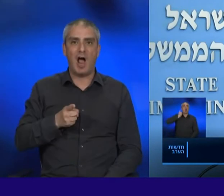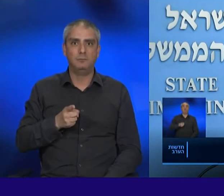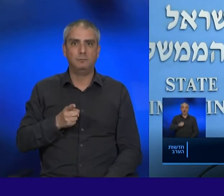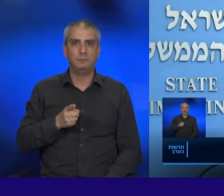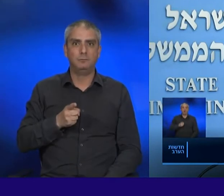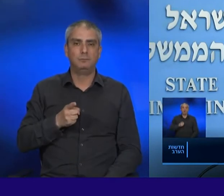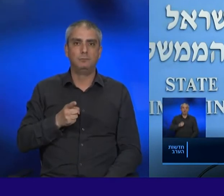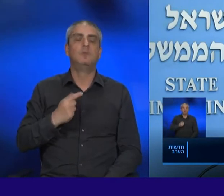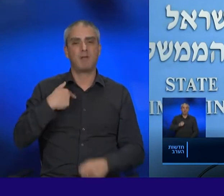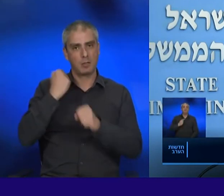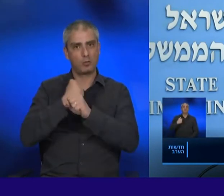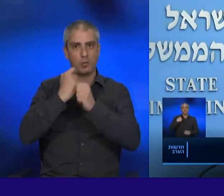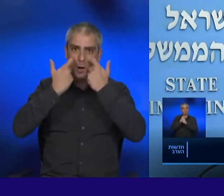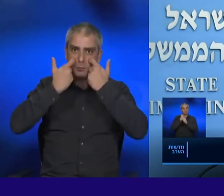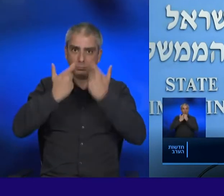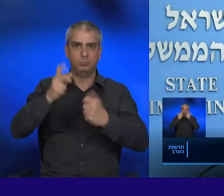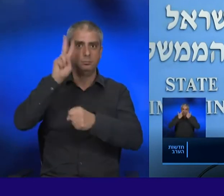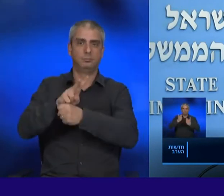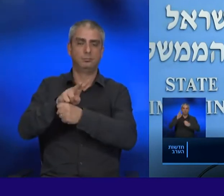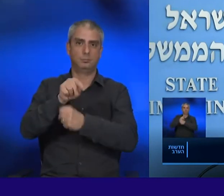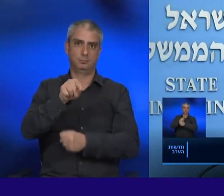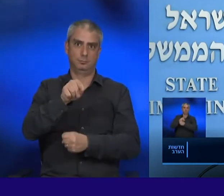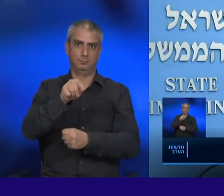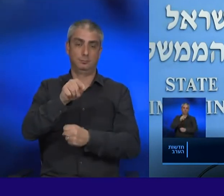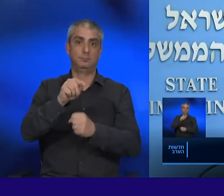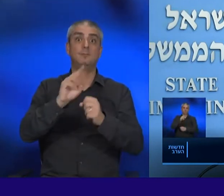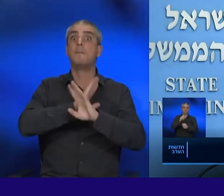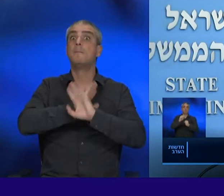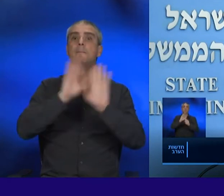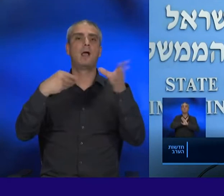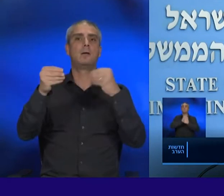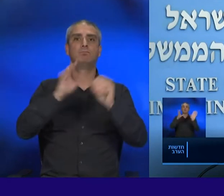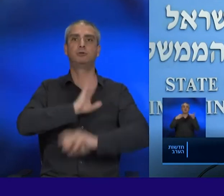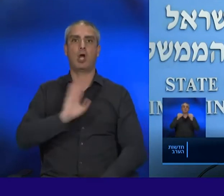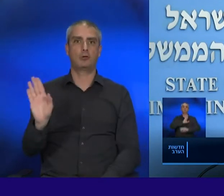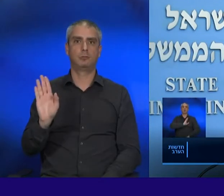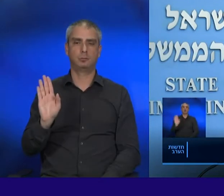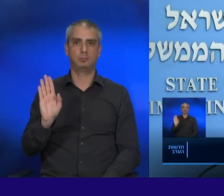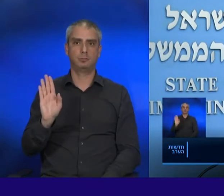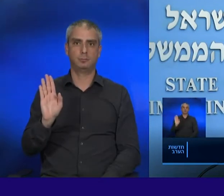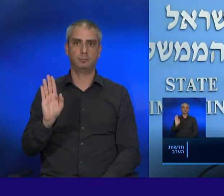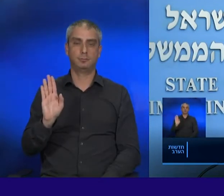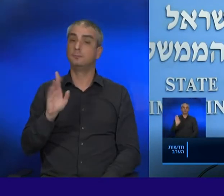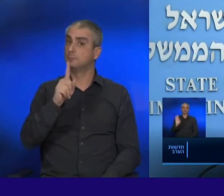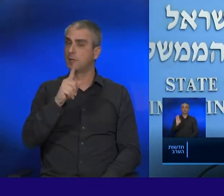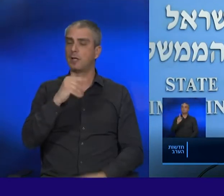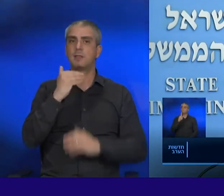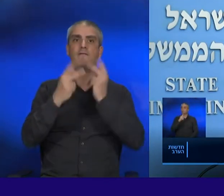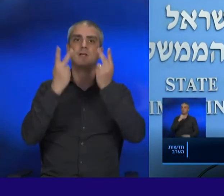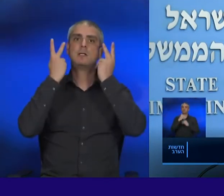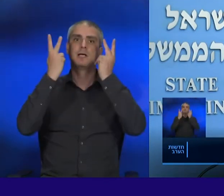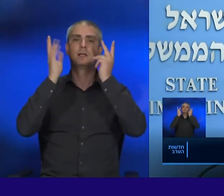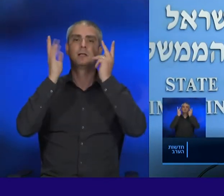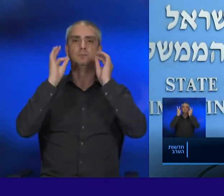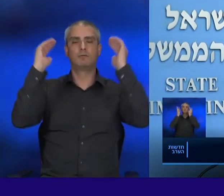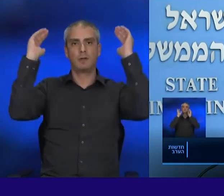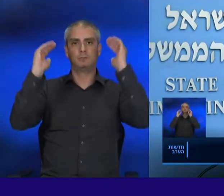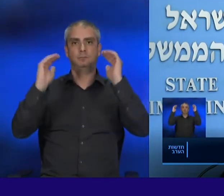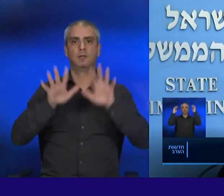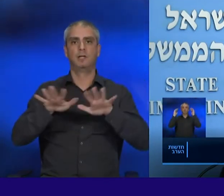ואנחנו נעכוף אותה בדרך ללא פשרות. זהו מהלך קריטי להתת